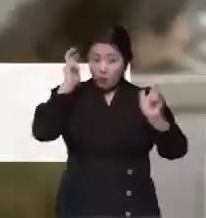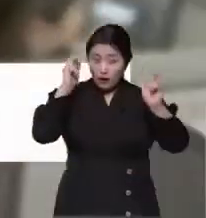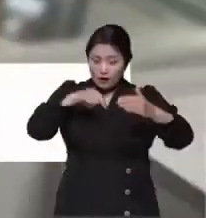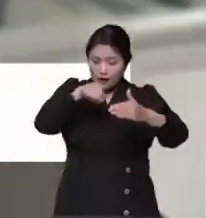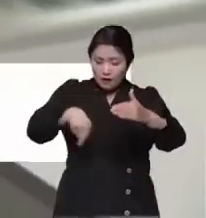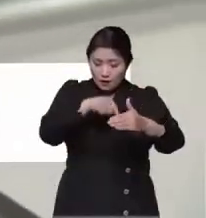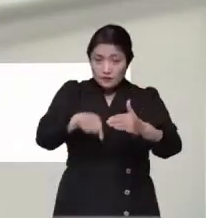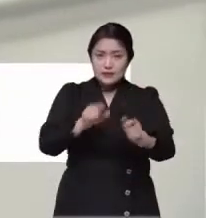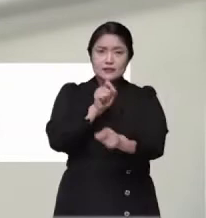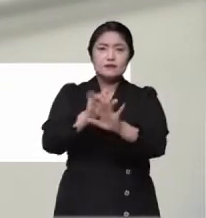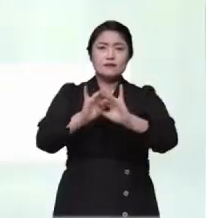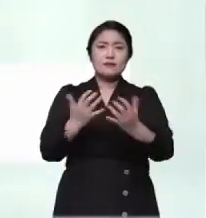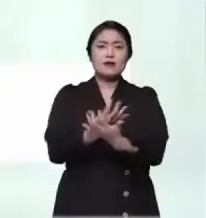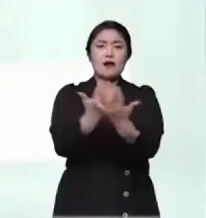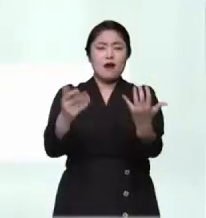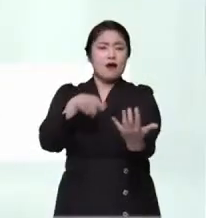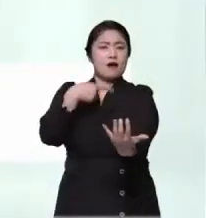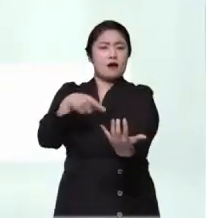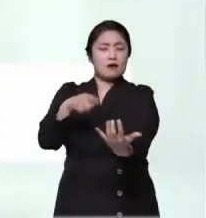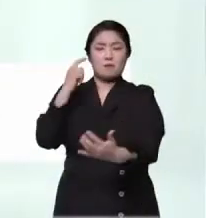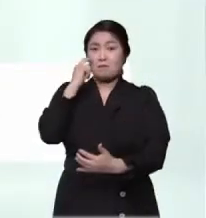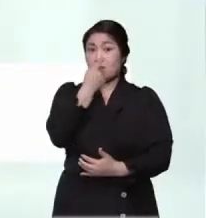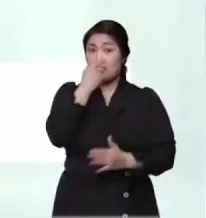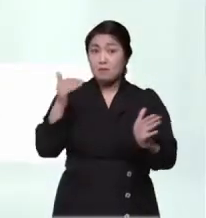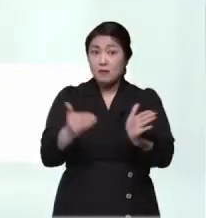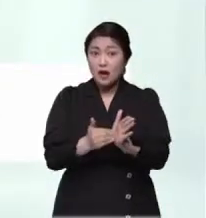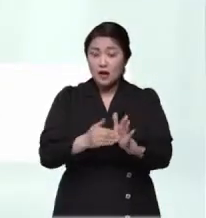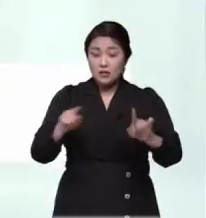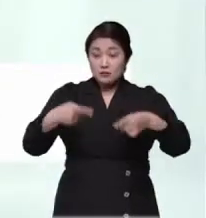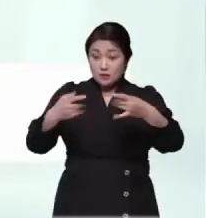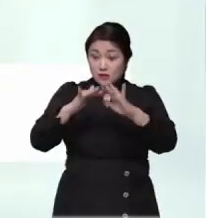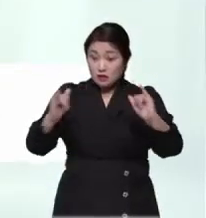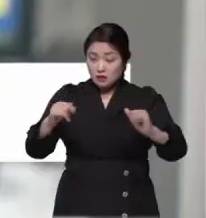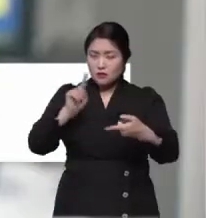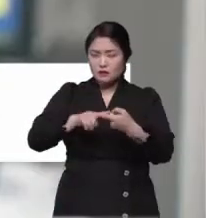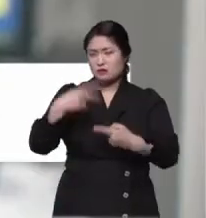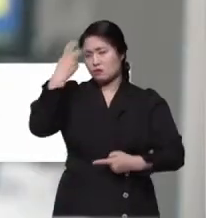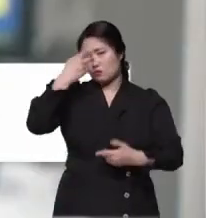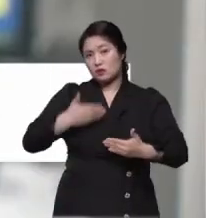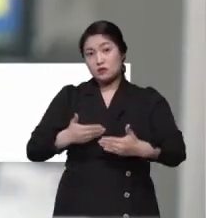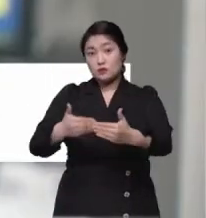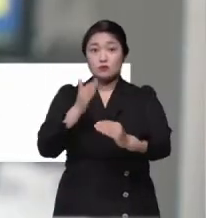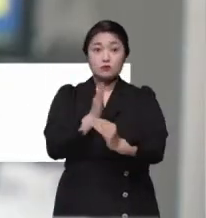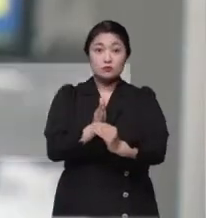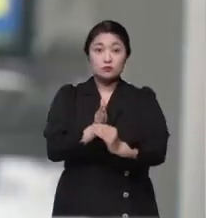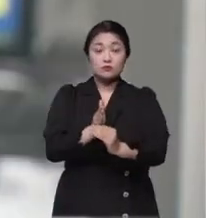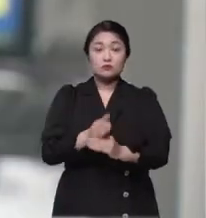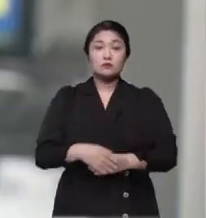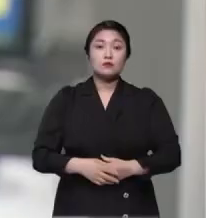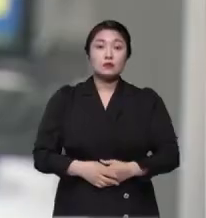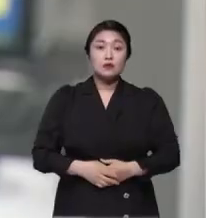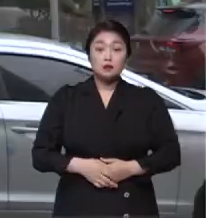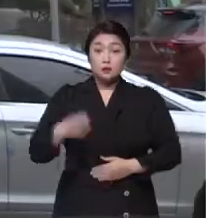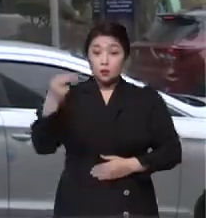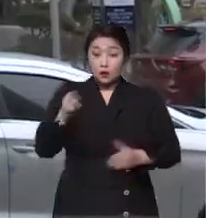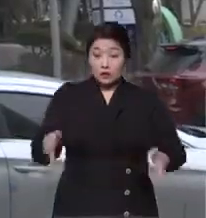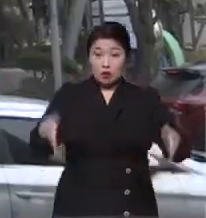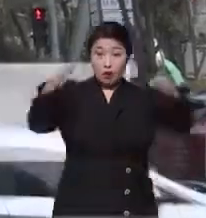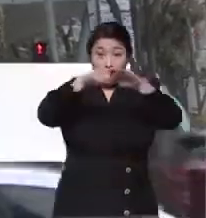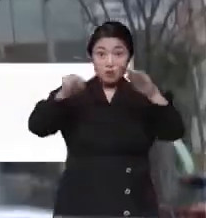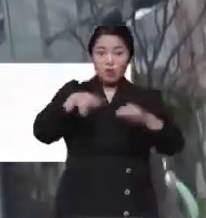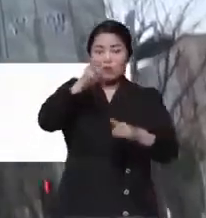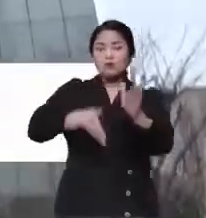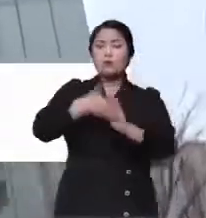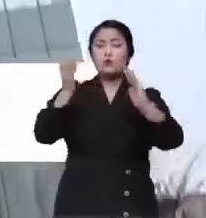건물 안에서 직원 집단 교육을 한 사실도 확인돼 참석자 등에 대한 조사가 진행 중입니다 한편 이 건물에는